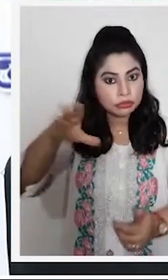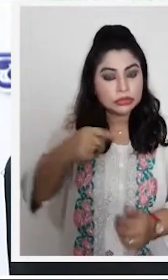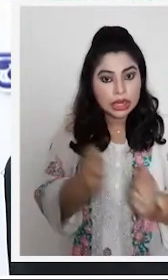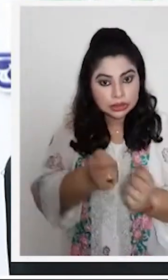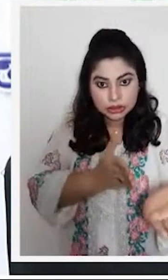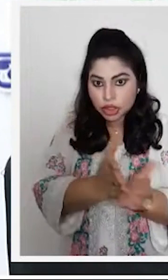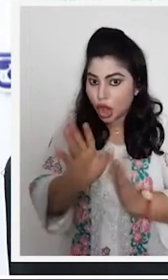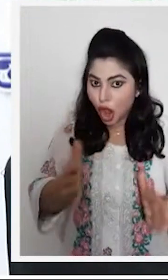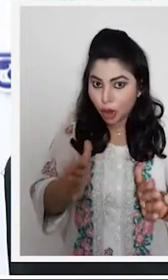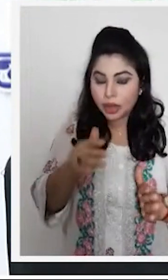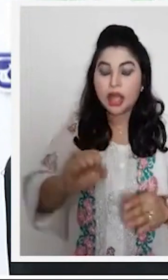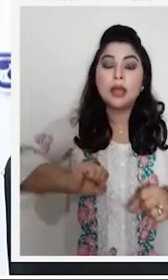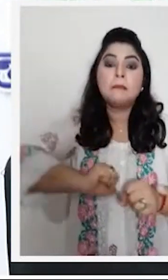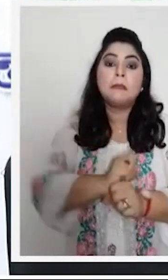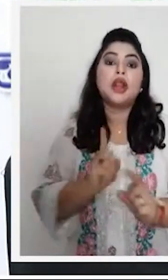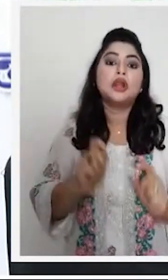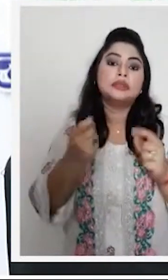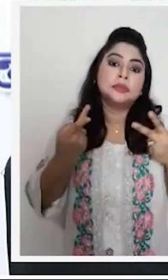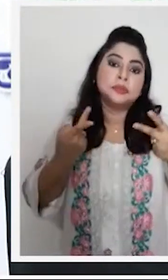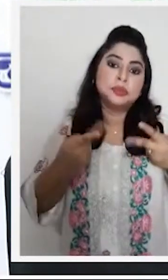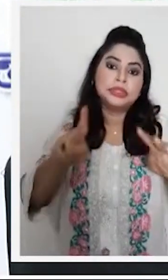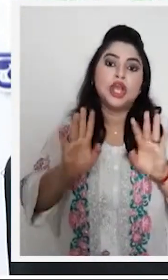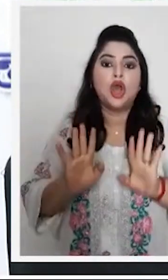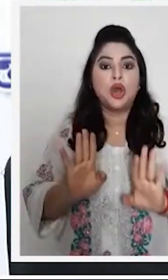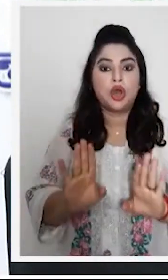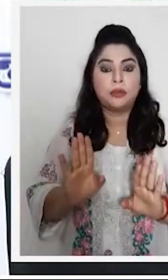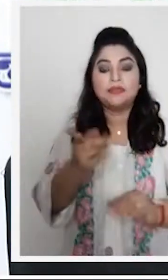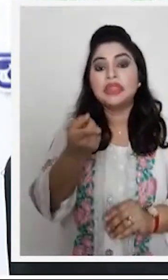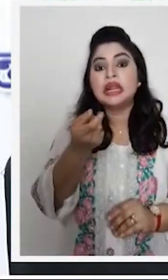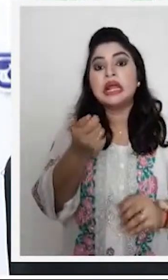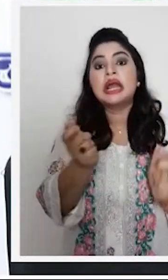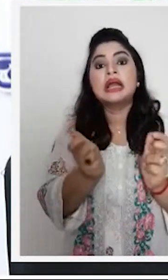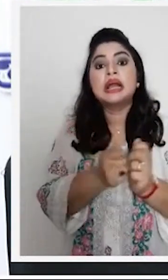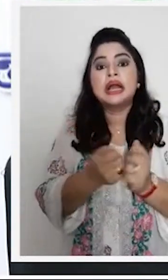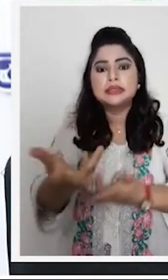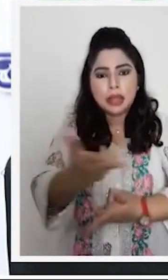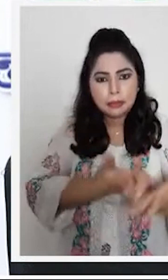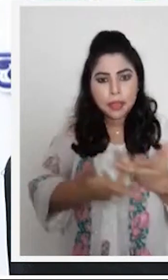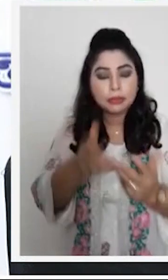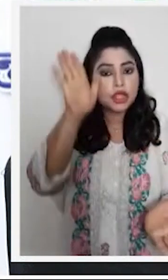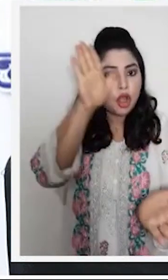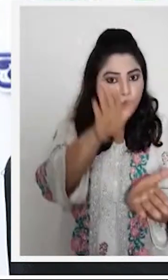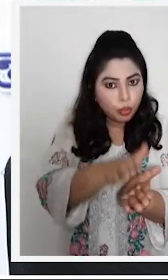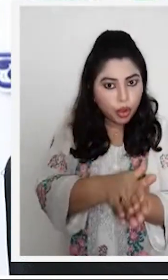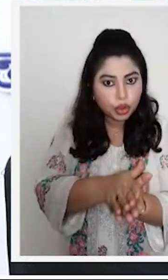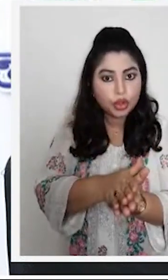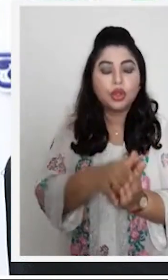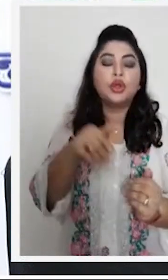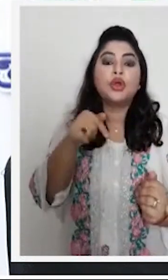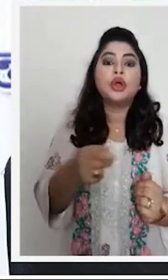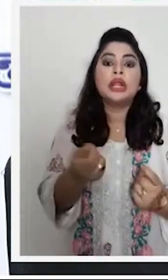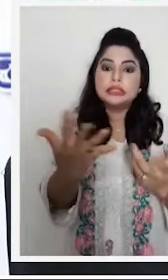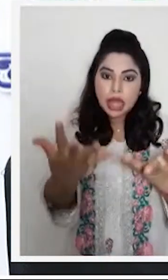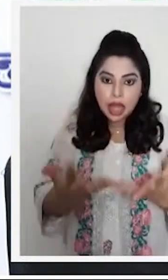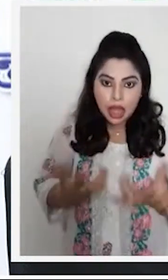স্বাস্থ্যবিধি যথাযথভাবে মেনে না চললে এদেশে সংক্রমণের হার মোকাবেলা করা কঠিন। দীর্ঘদিন